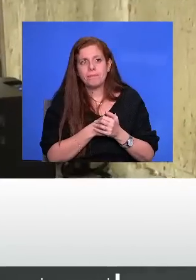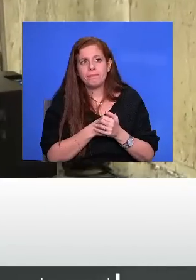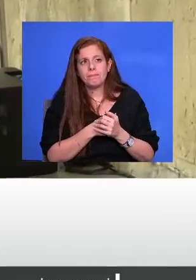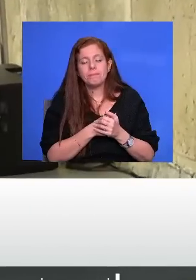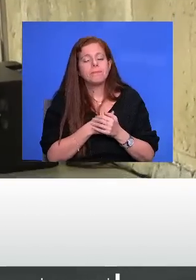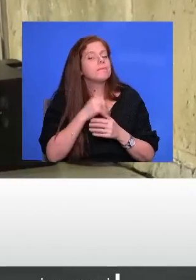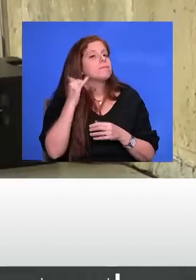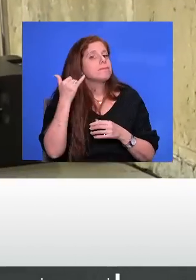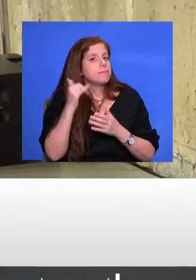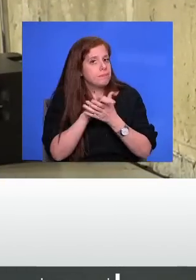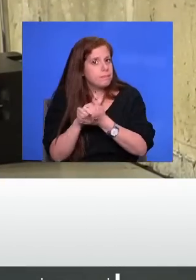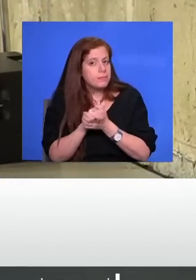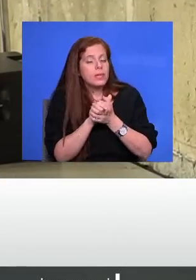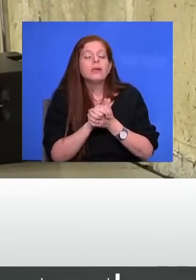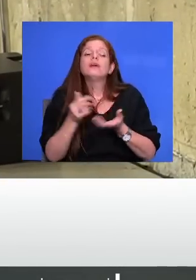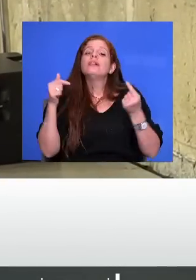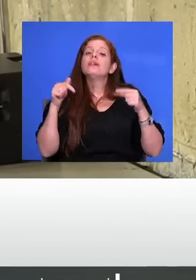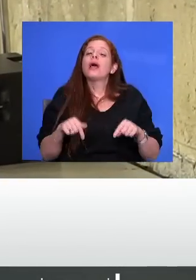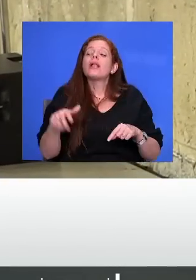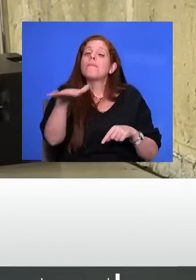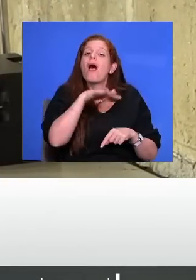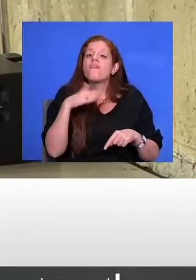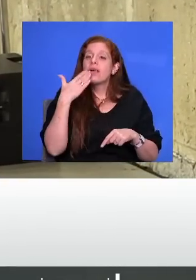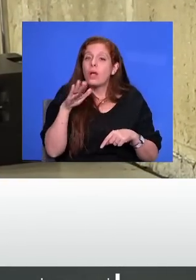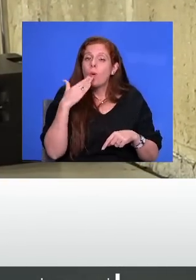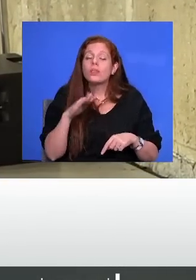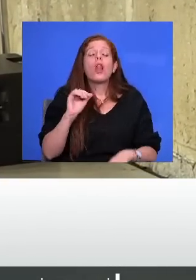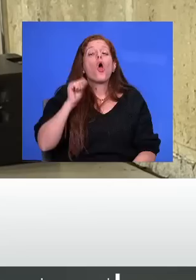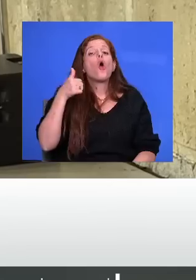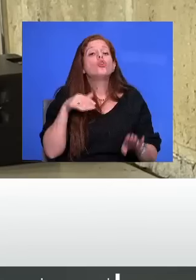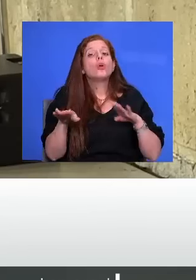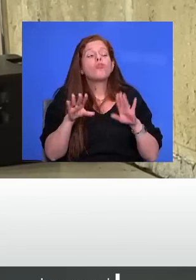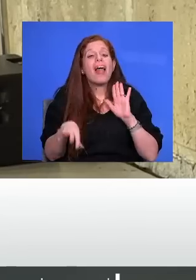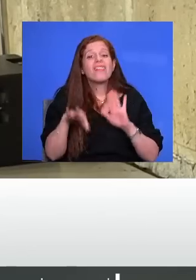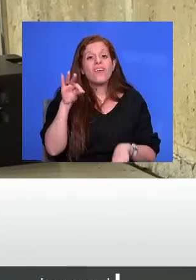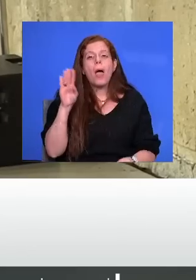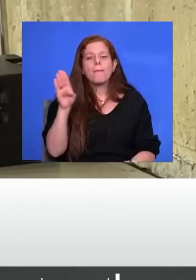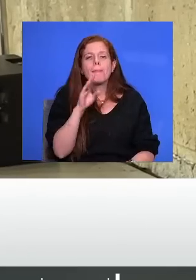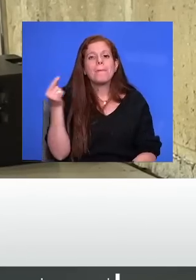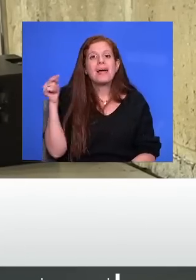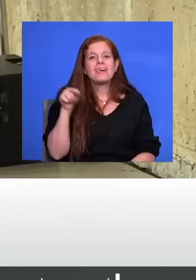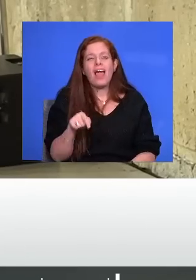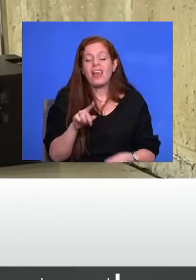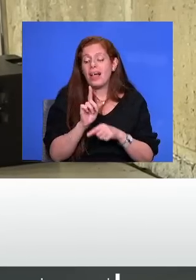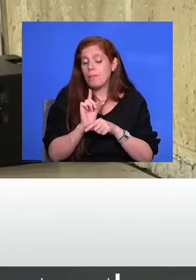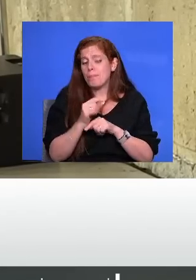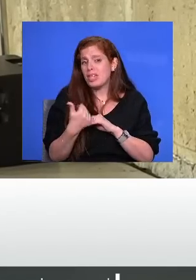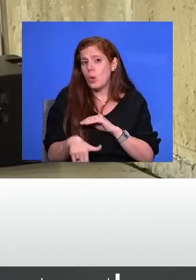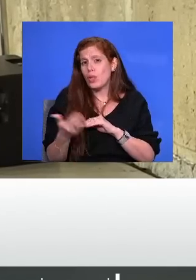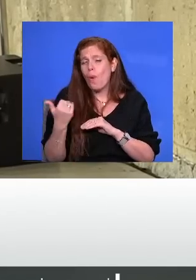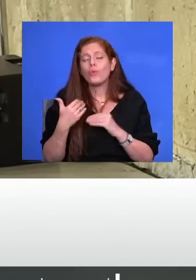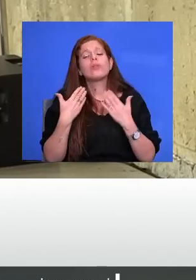כן, שלום מיכל, כאן מרחבת הכותל בירושלים. ראש הממשלה הנבחר נתניהו מגיע לכאן בדקות האחרונות